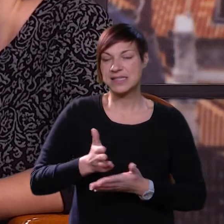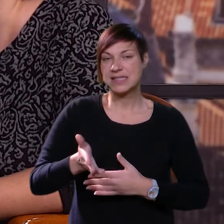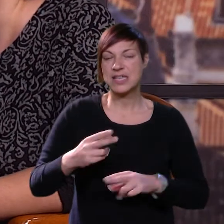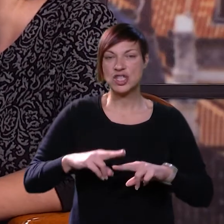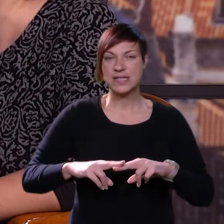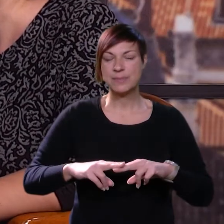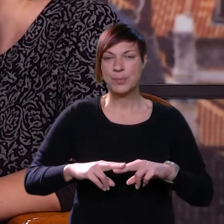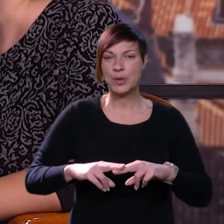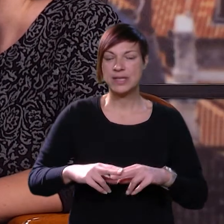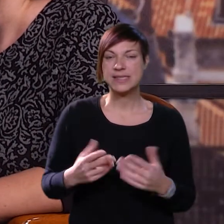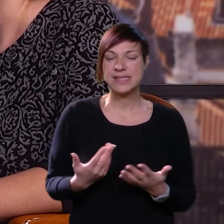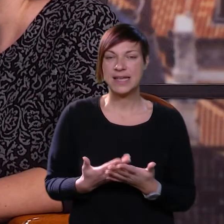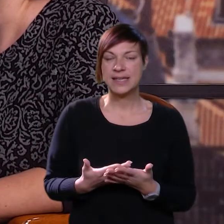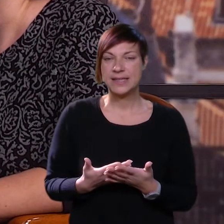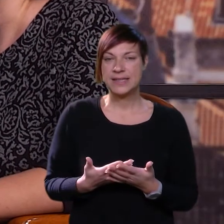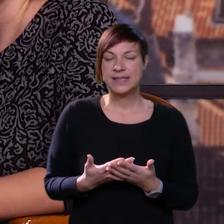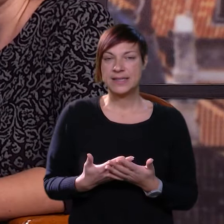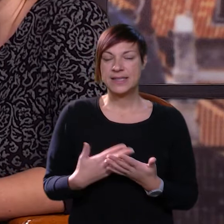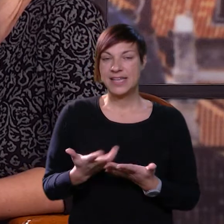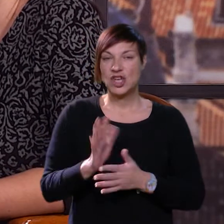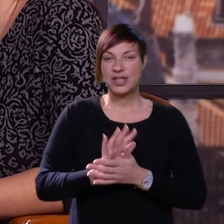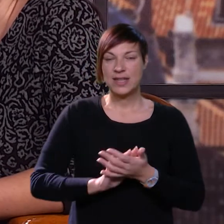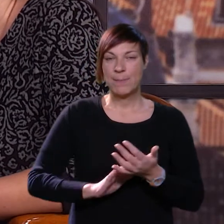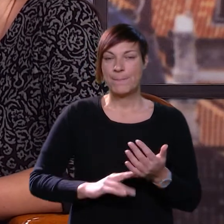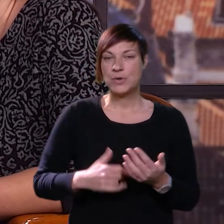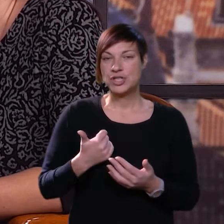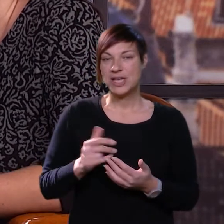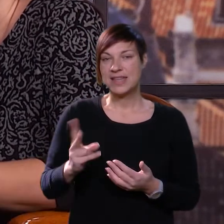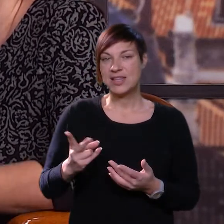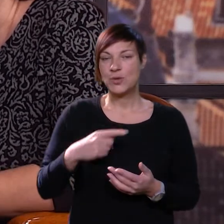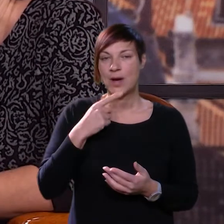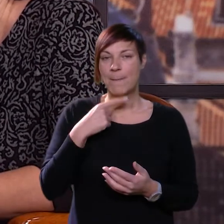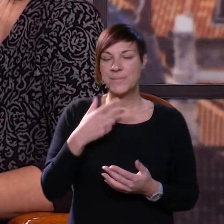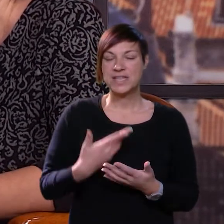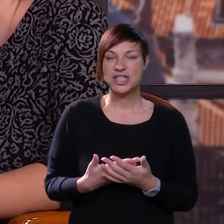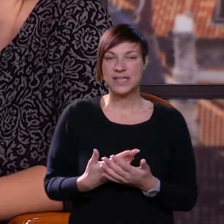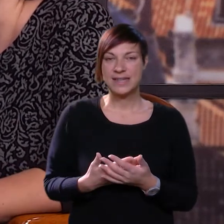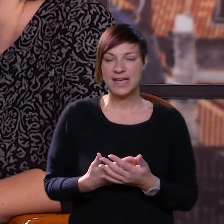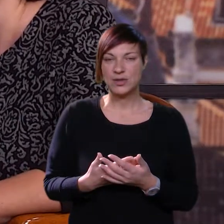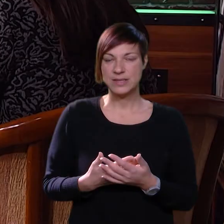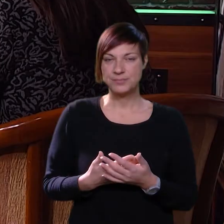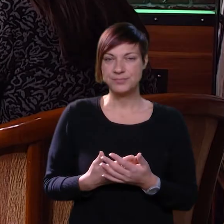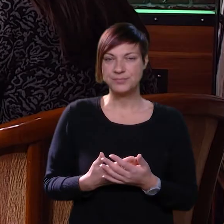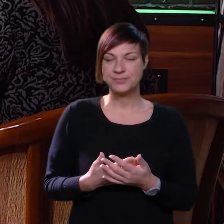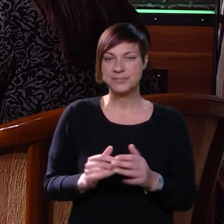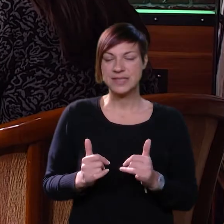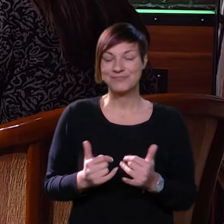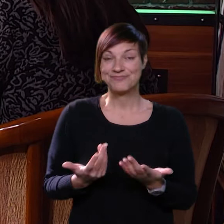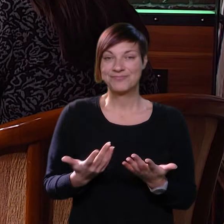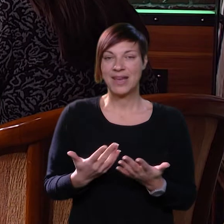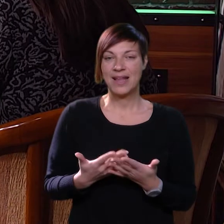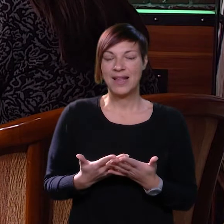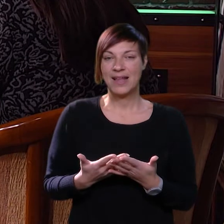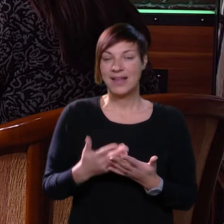kasnije izašli iz bolnice i onda zapravo kreće jedna druga priča. Tako je, tako je. Pa da,